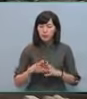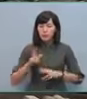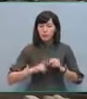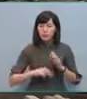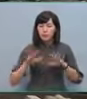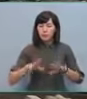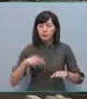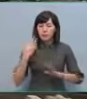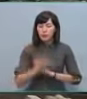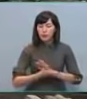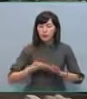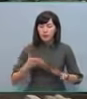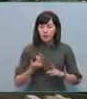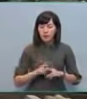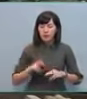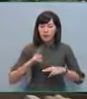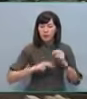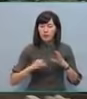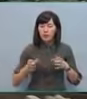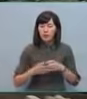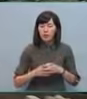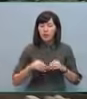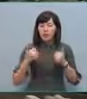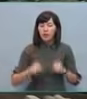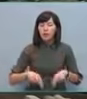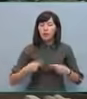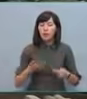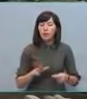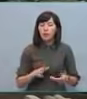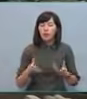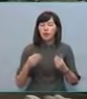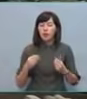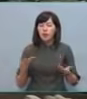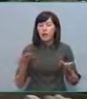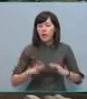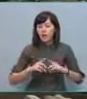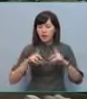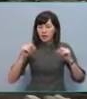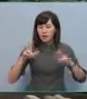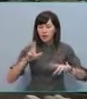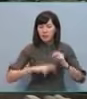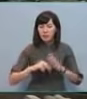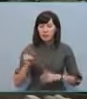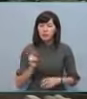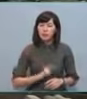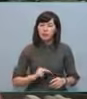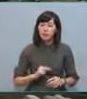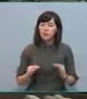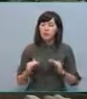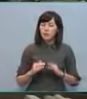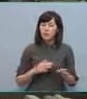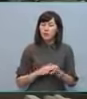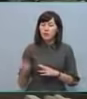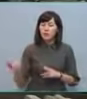орны анықталып, оны салатын мекемеге рәсімдеп берілген алған. Ал қалған нысандарды салу жұмыстары үйлер толық